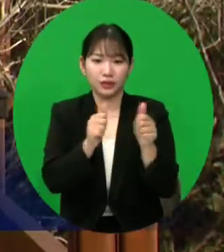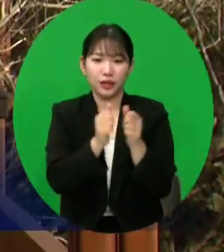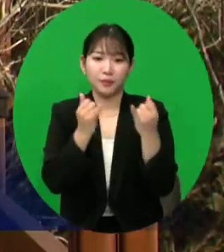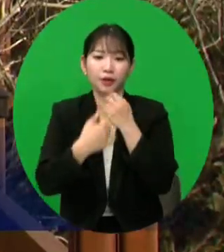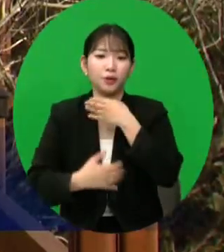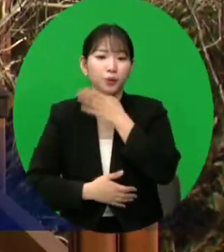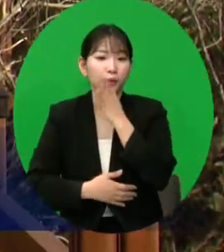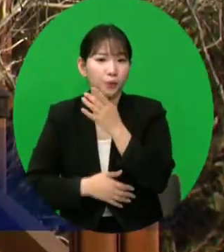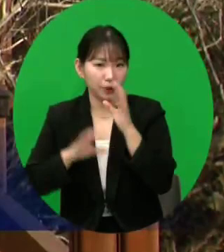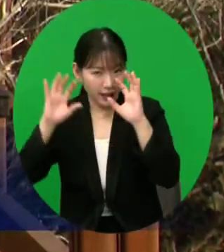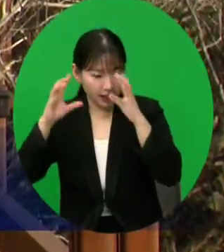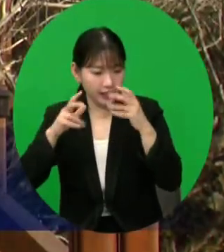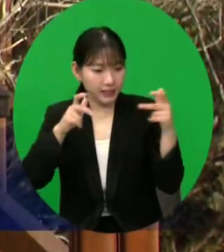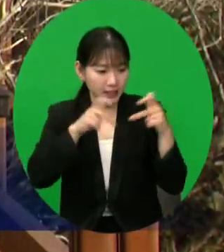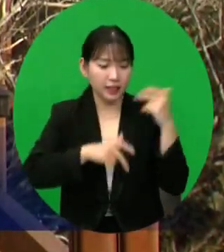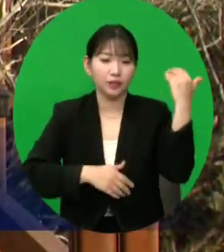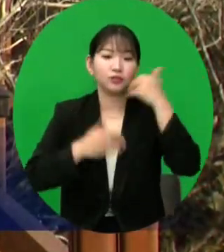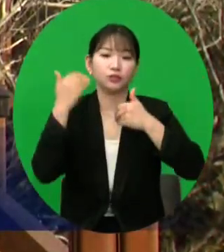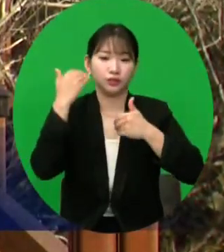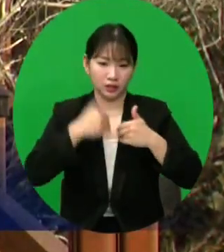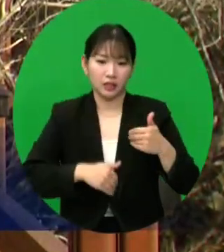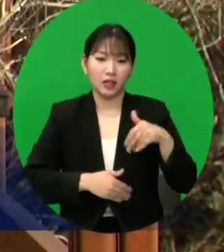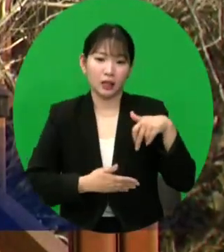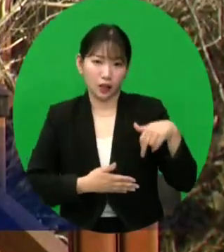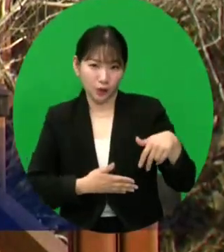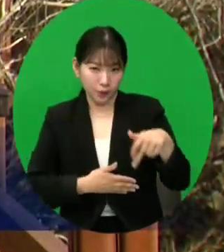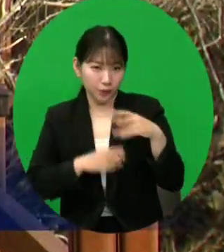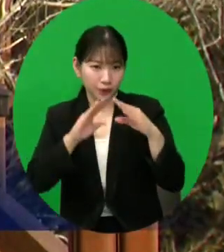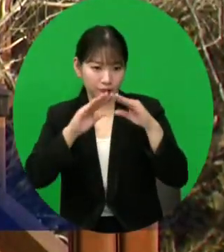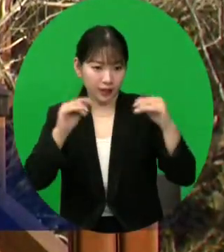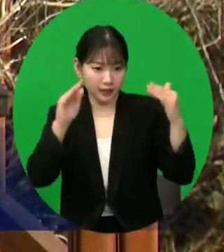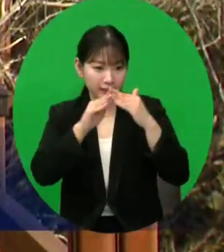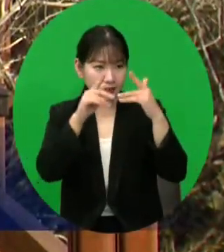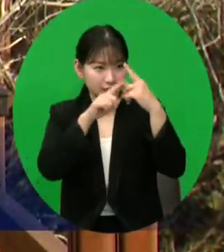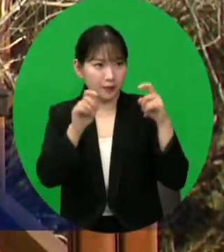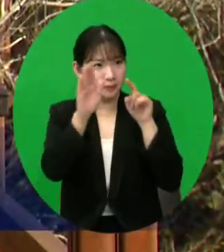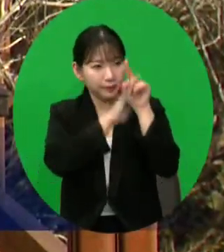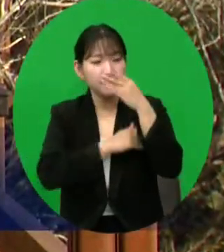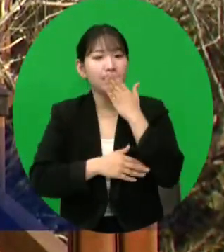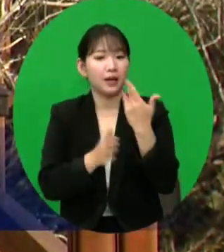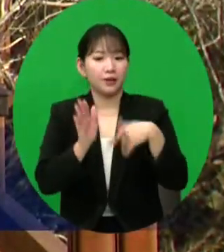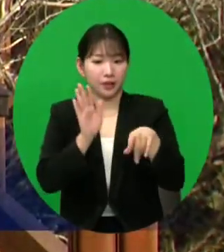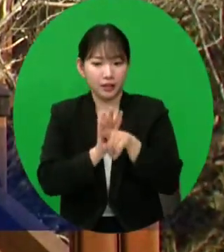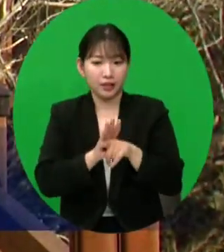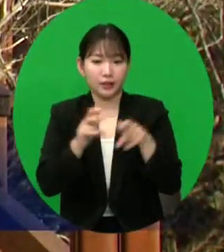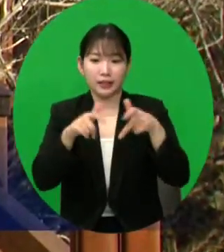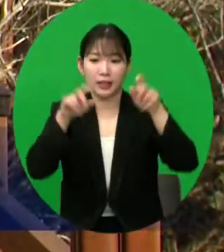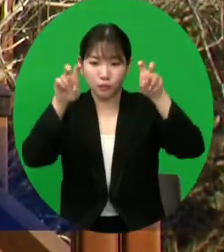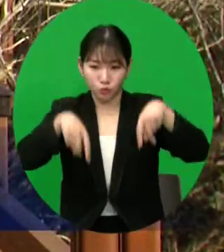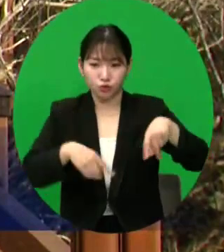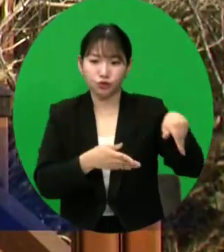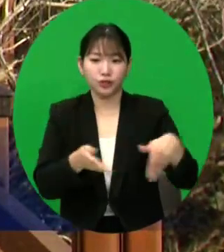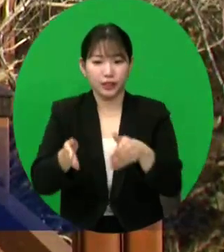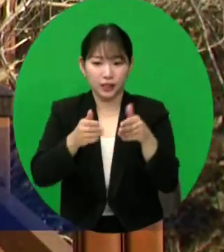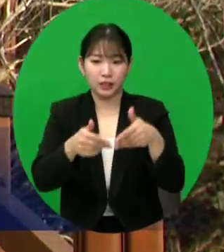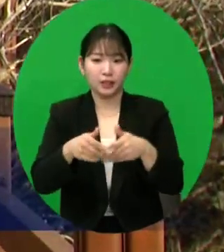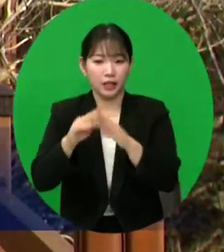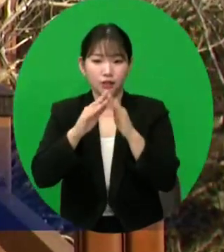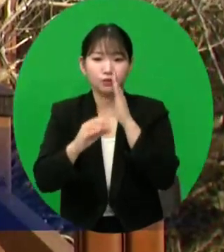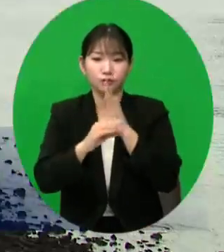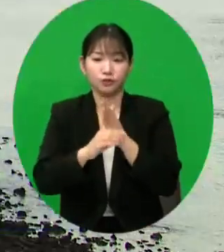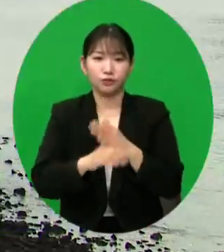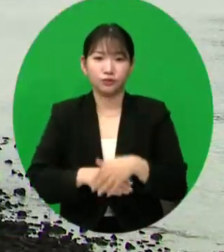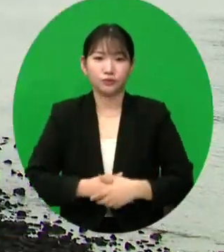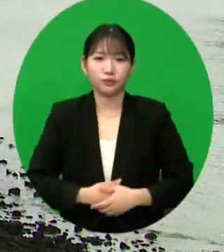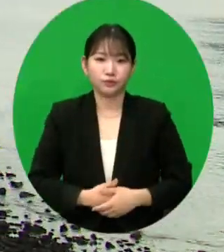남녀노소, 장애인 누구나 걷고 땅끝까지 접근할 수 있도록 무장애 데크를 조성하는 사업이